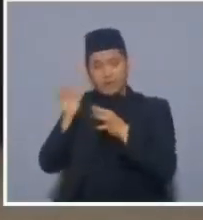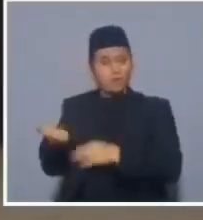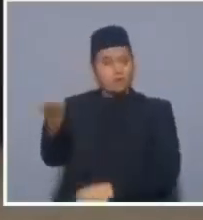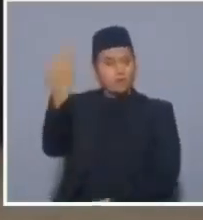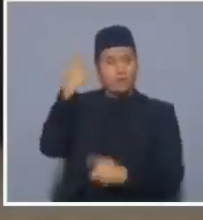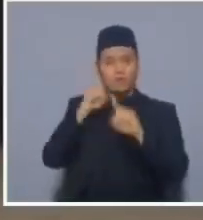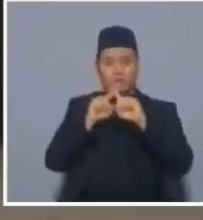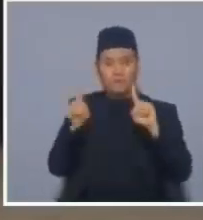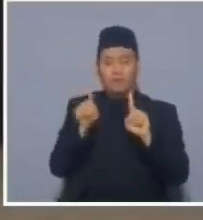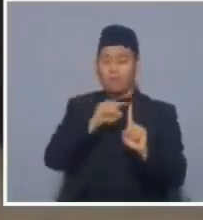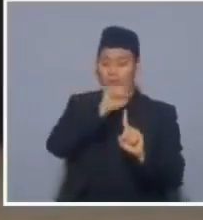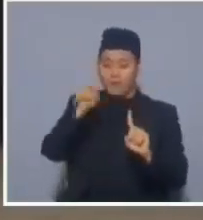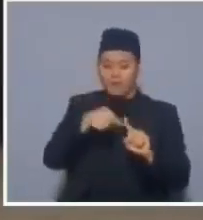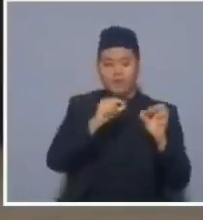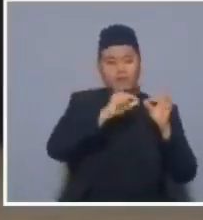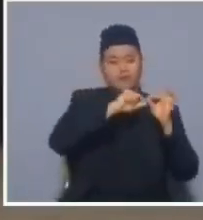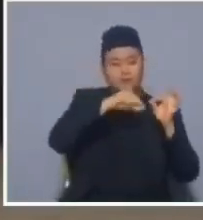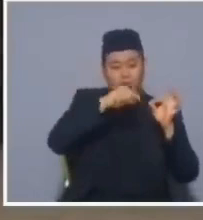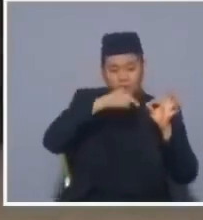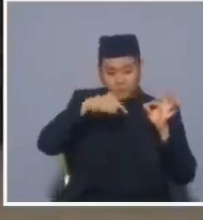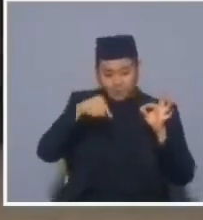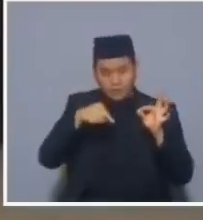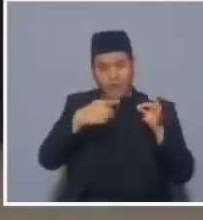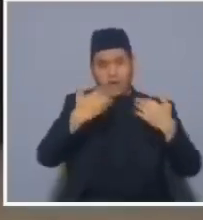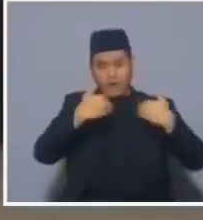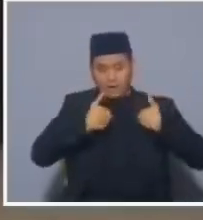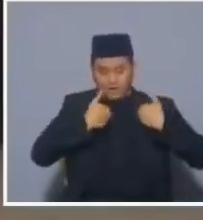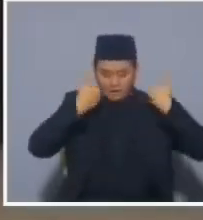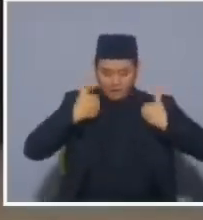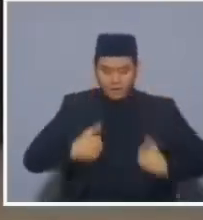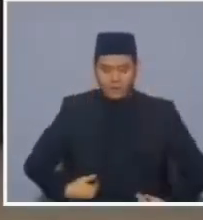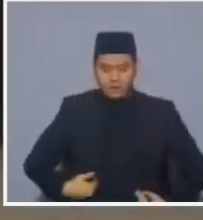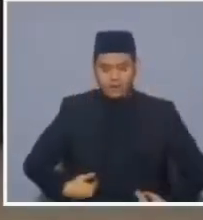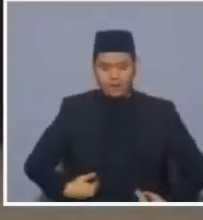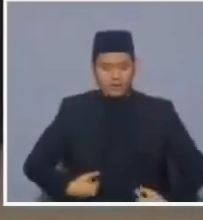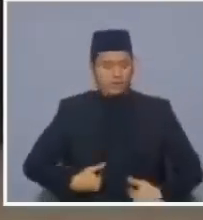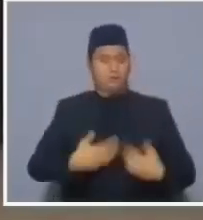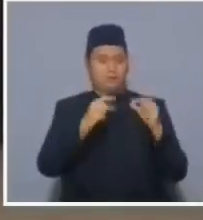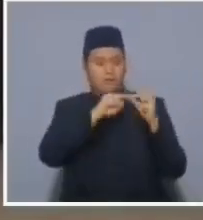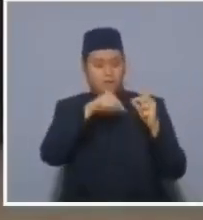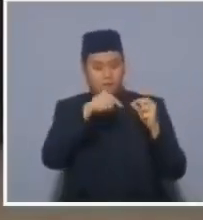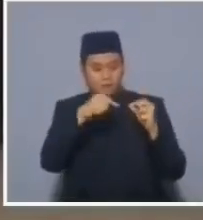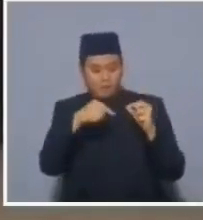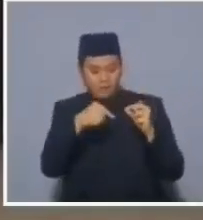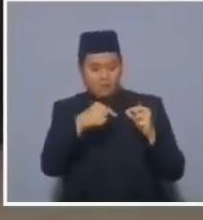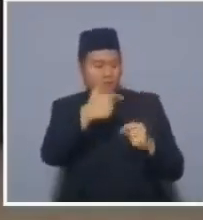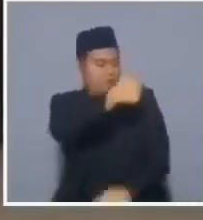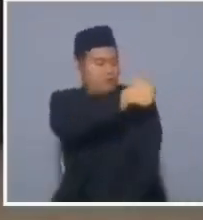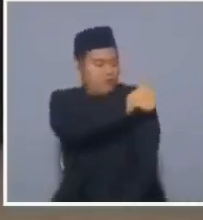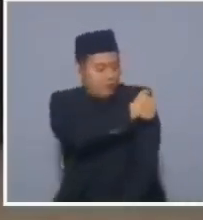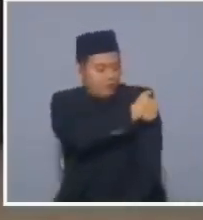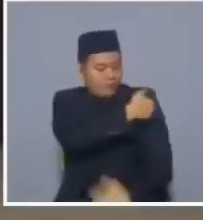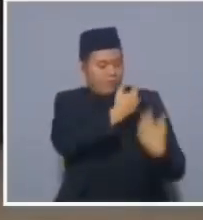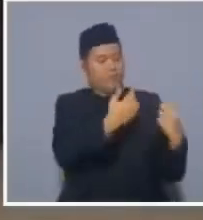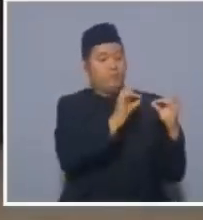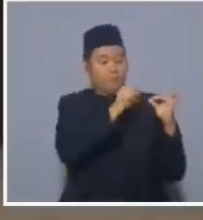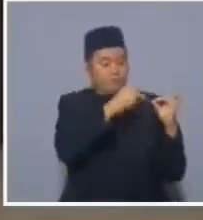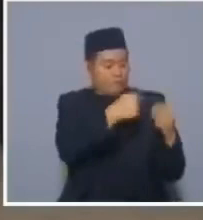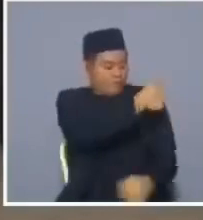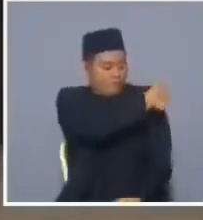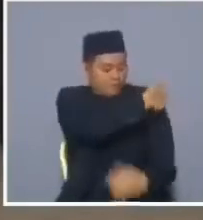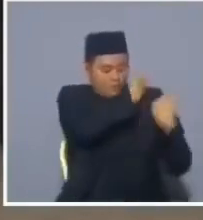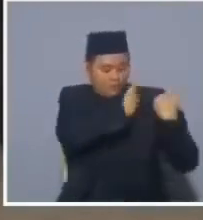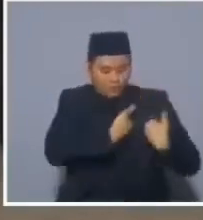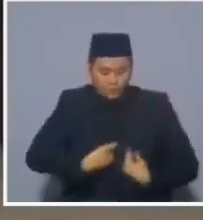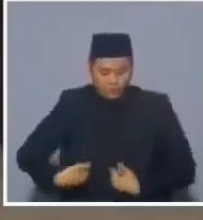mengambil jujukan genetik ini saja yang telah diselaputi, dimasukkan ke dalam badan, dan badan kita dapat menghasilkan